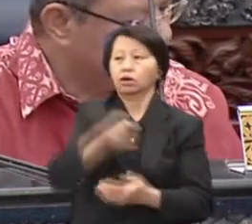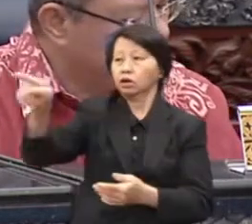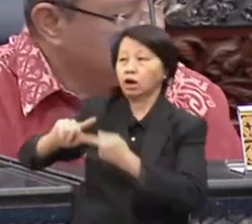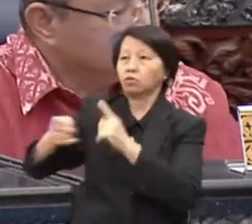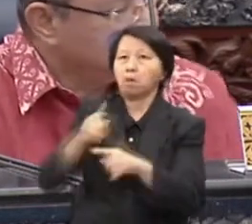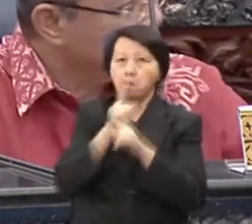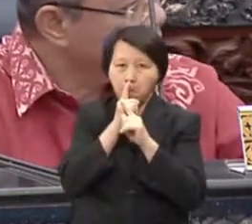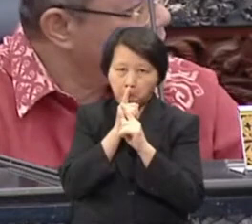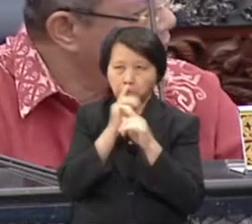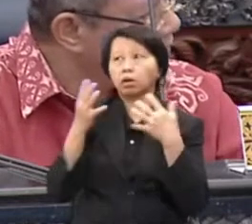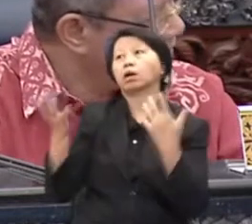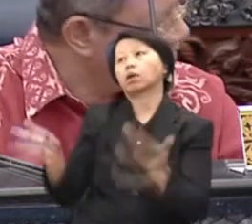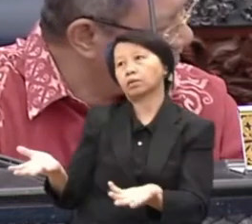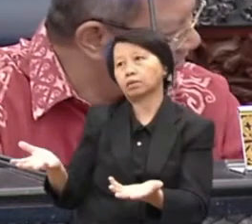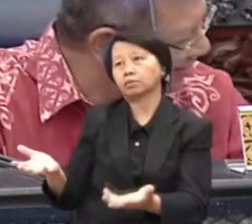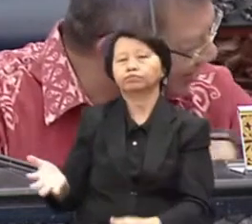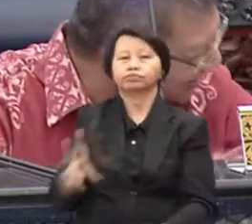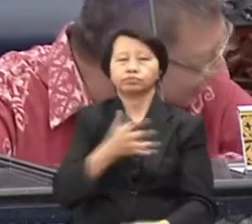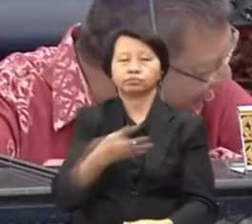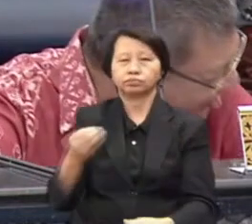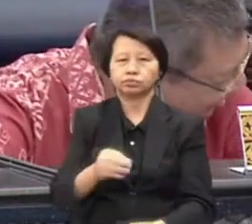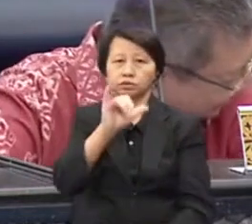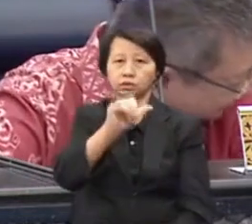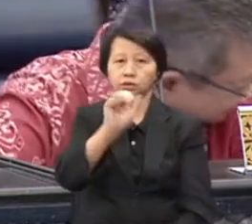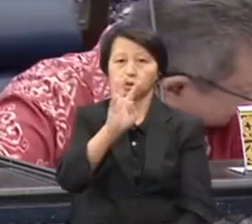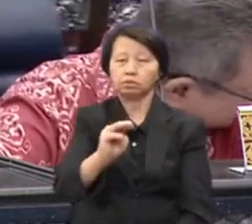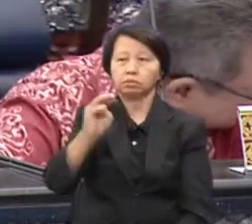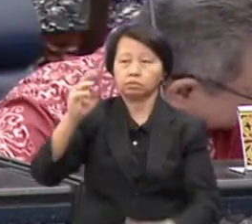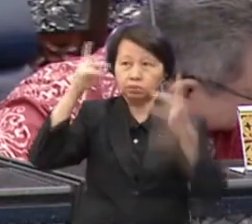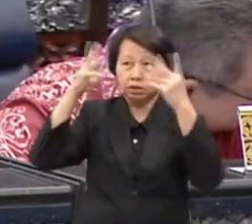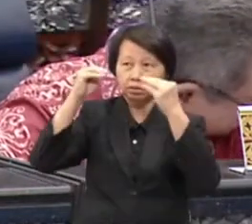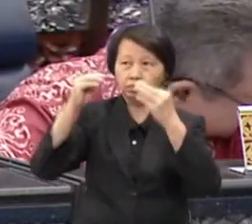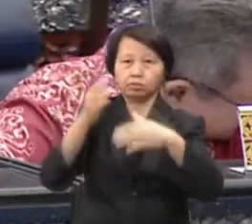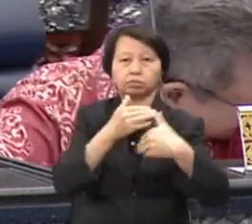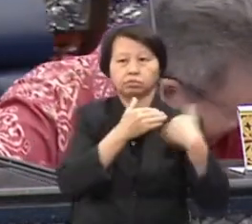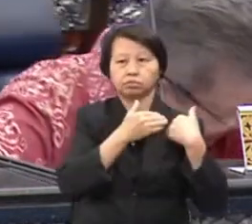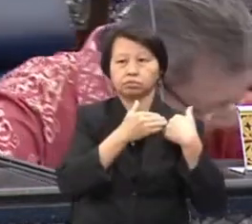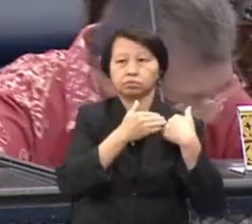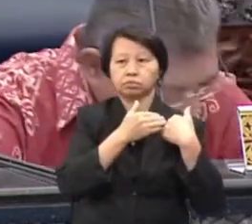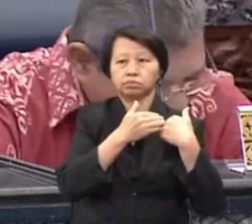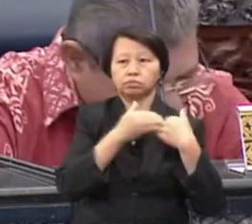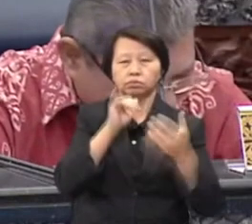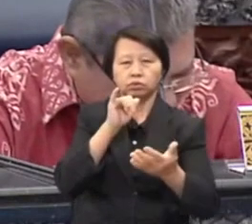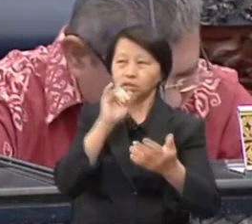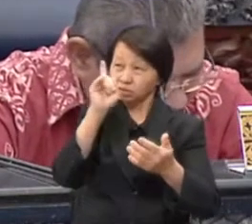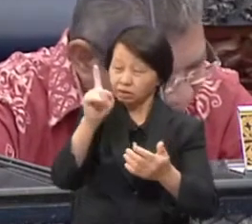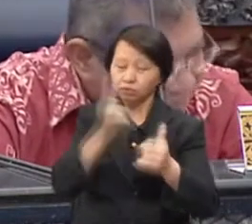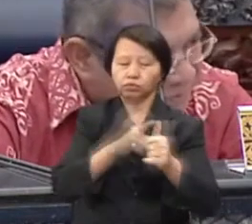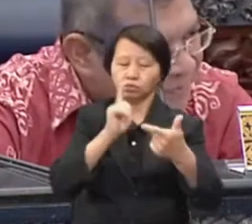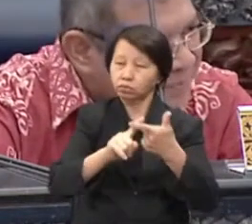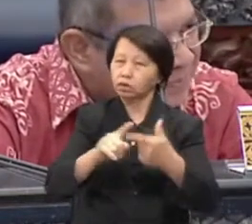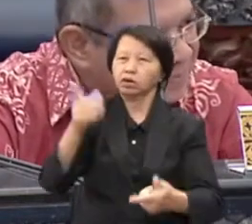menikus buka saja yang Tambun memegang buka saja bukan itu saja